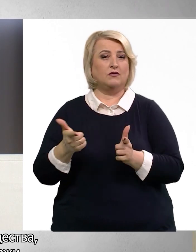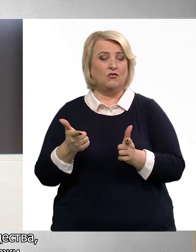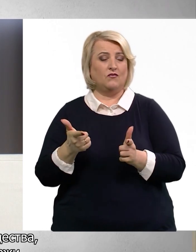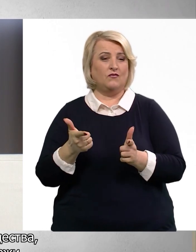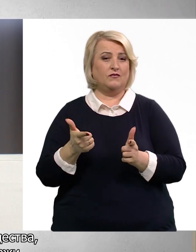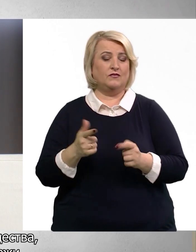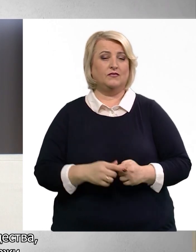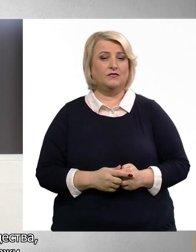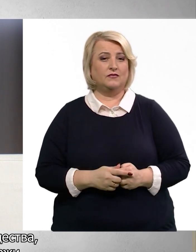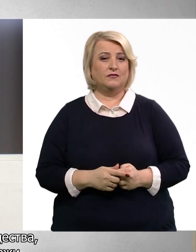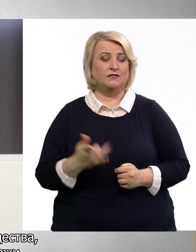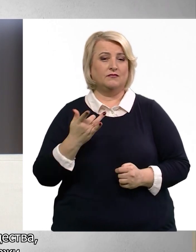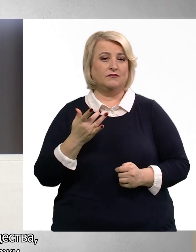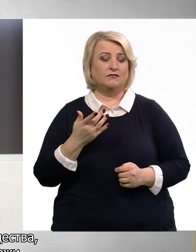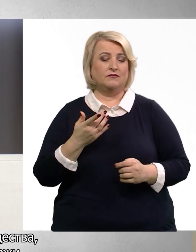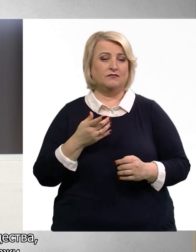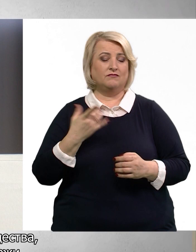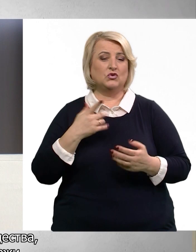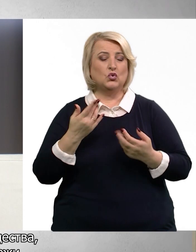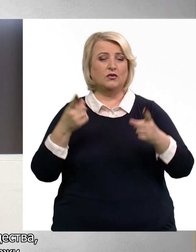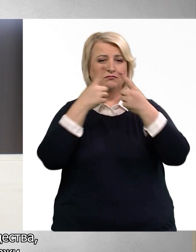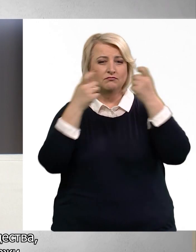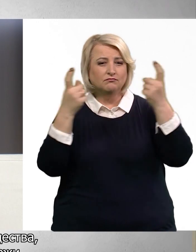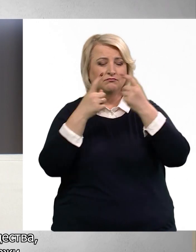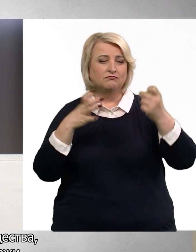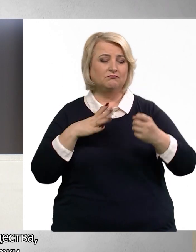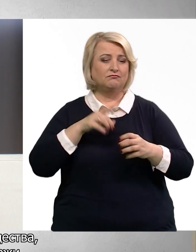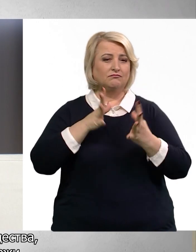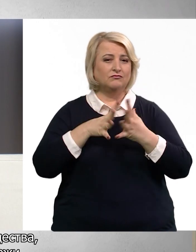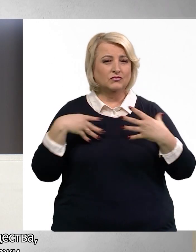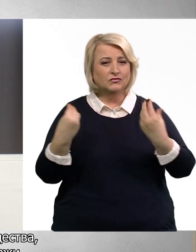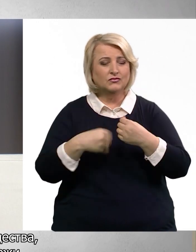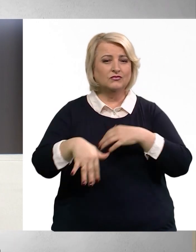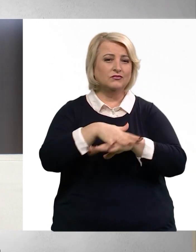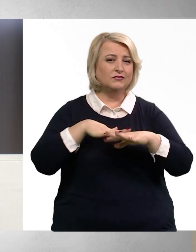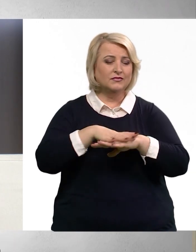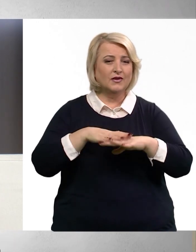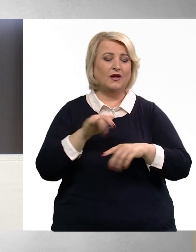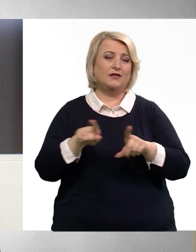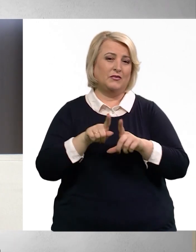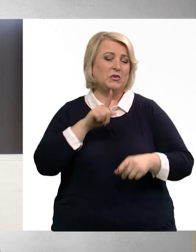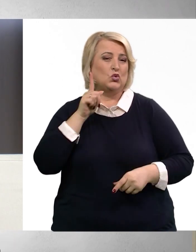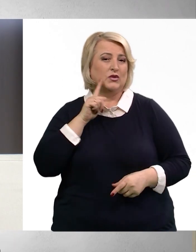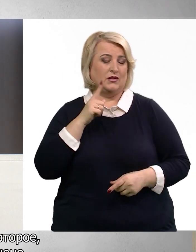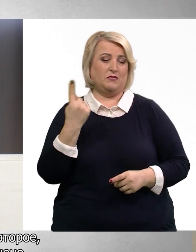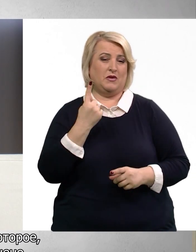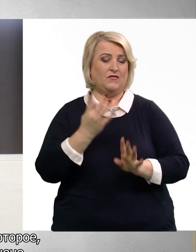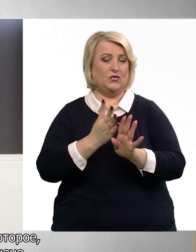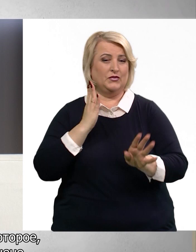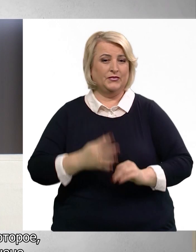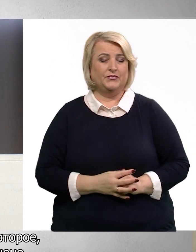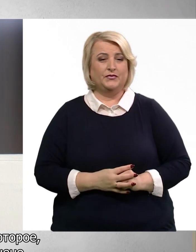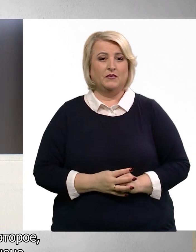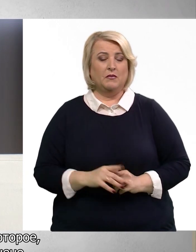de sensibilizarea acestui subiect pentru societate și pentru tinerii de astăzi, în primul rând, pentru